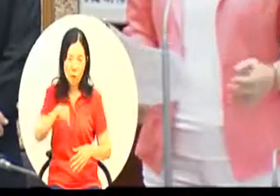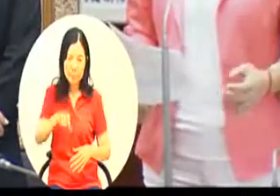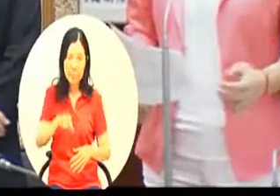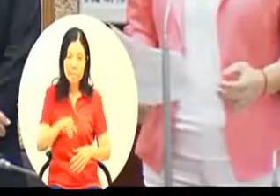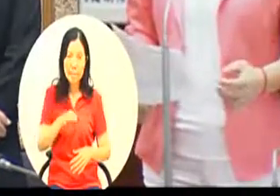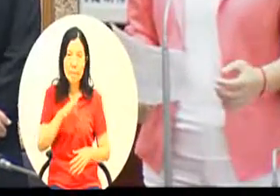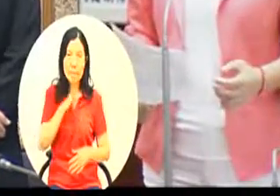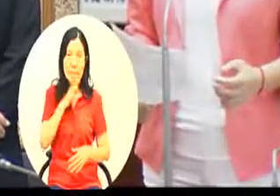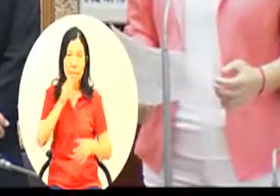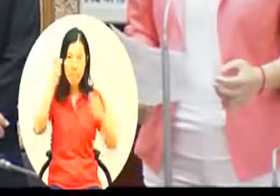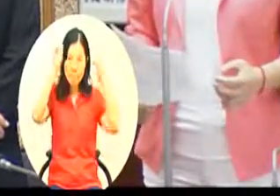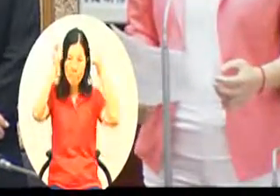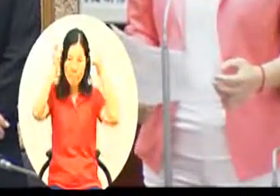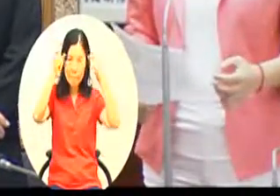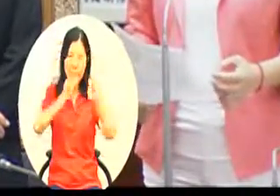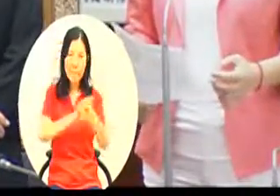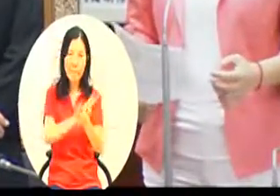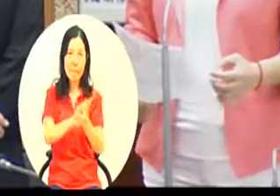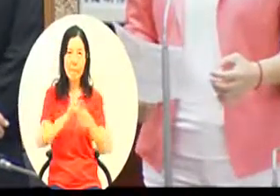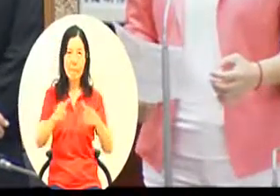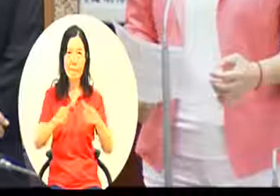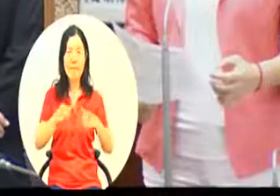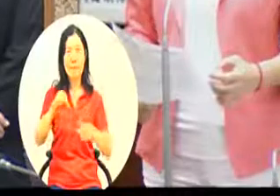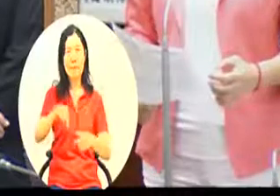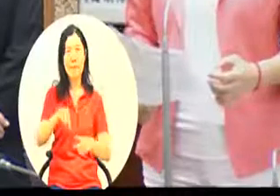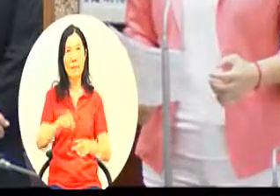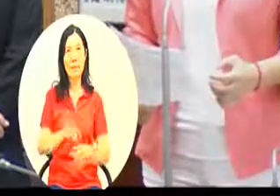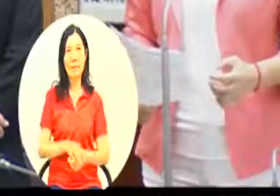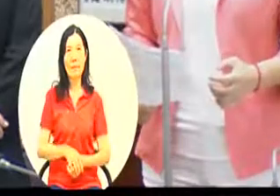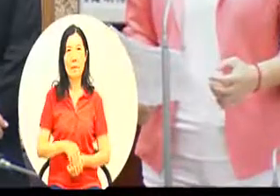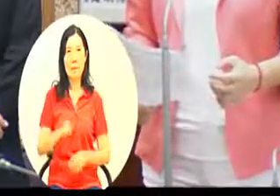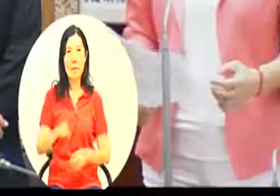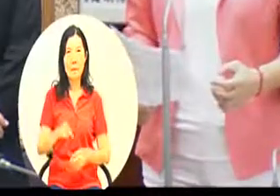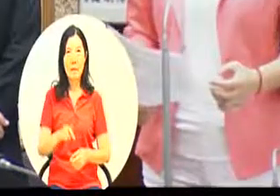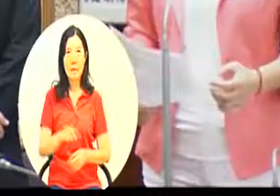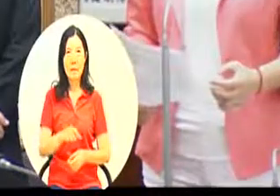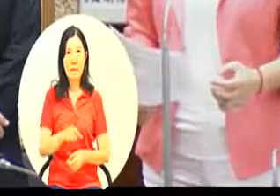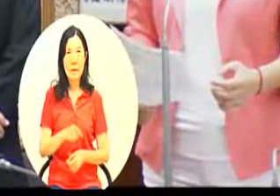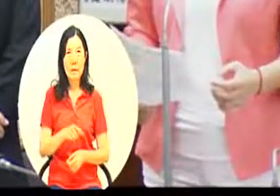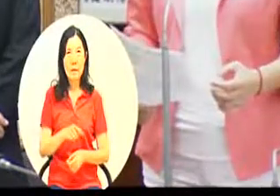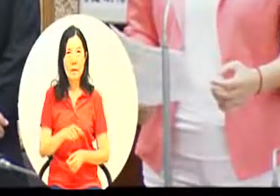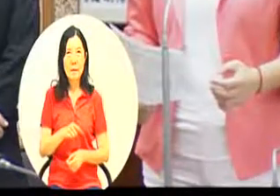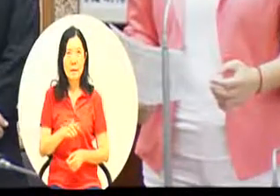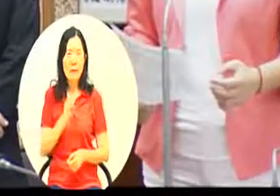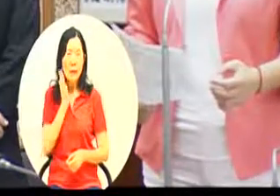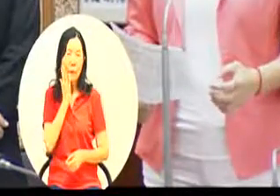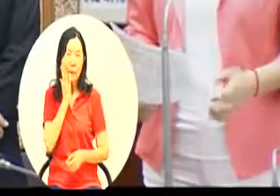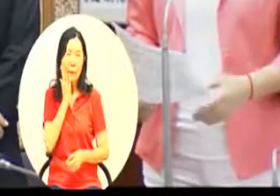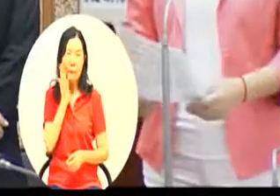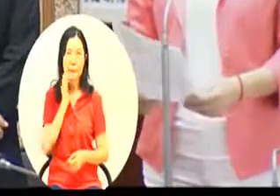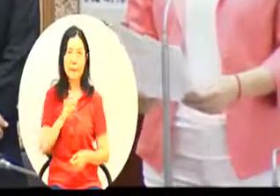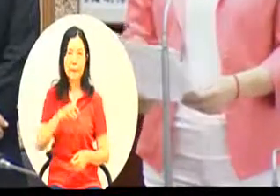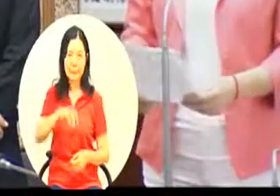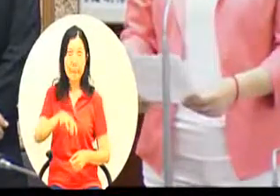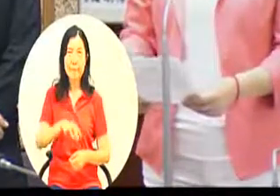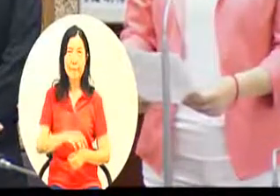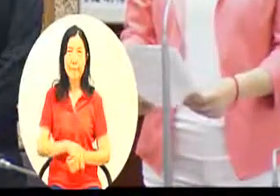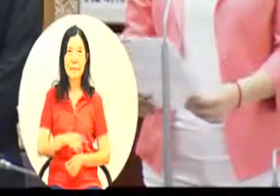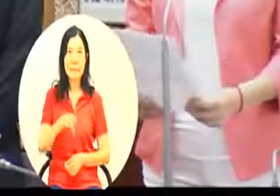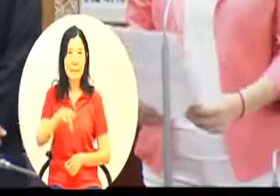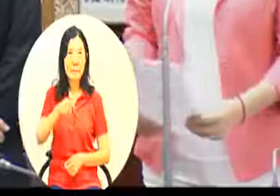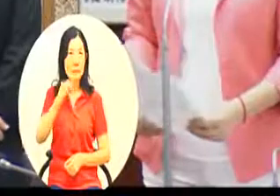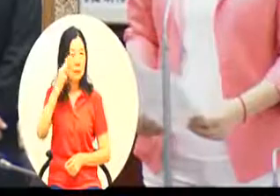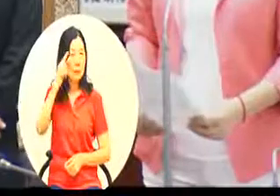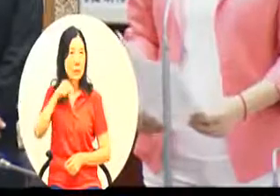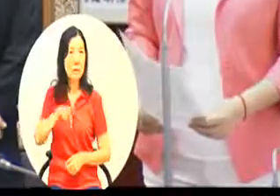在我们高雄林园，所以这是多么的珍贵，你觉得呢？